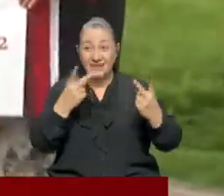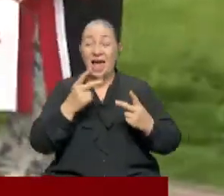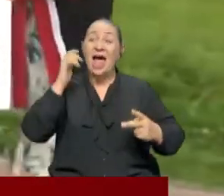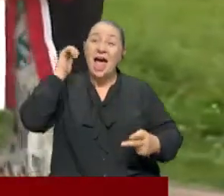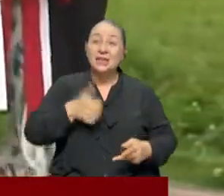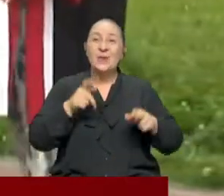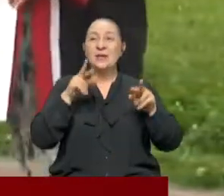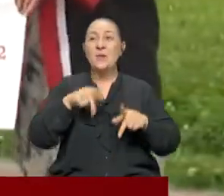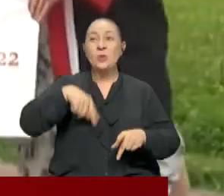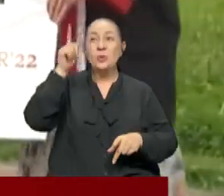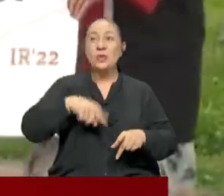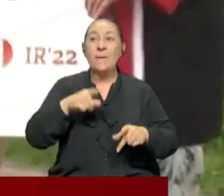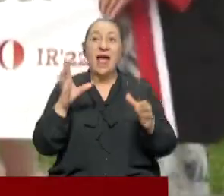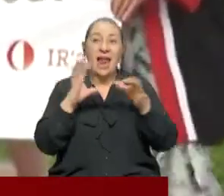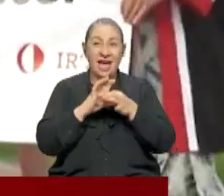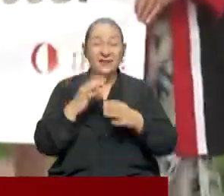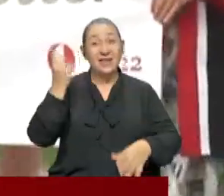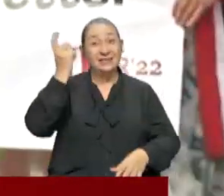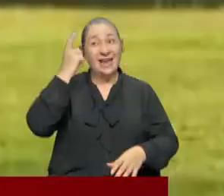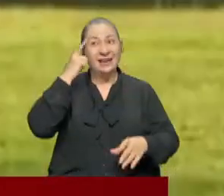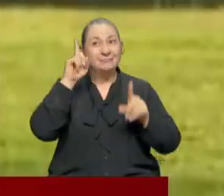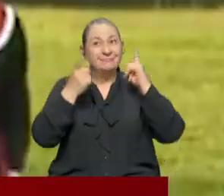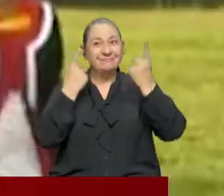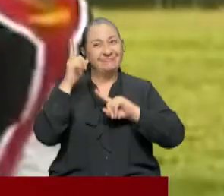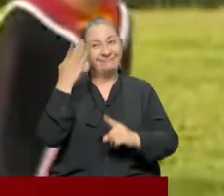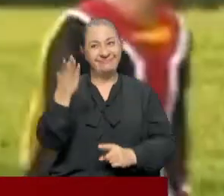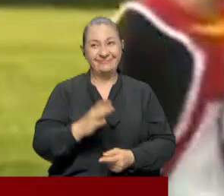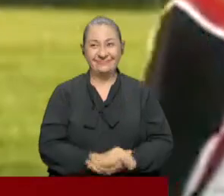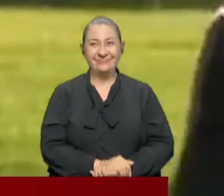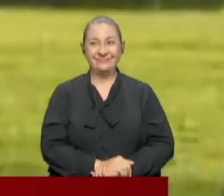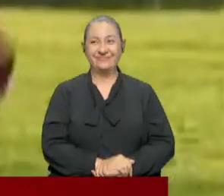her zamanki gibi gündeme dair ve zeka ürünüydü.